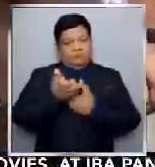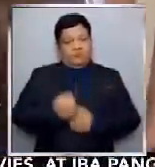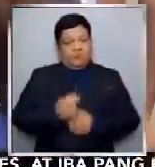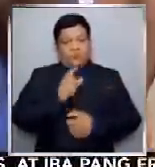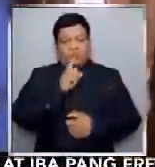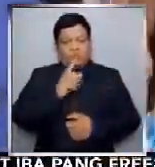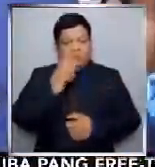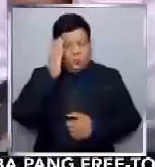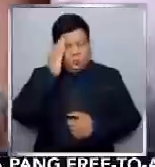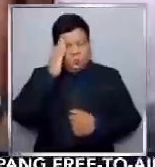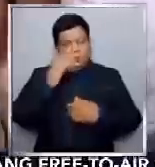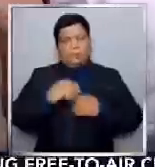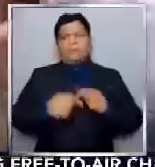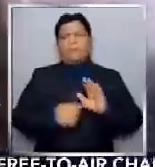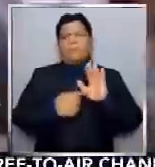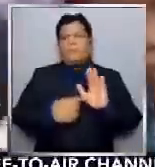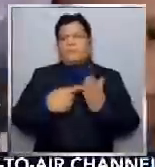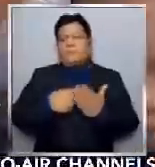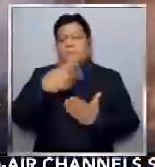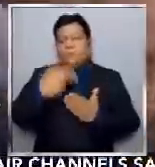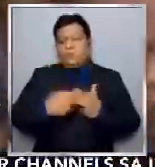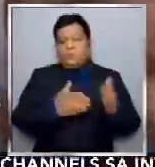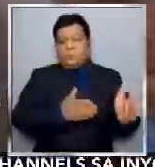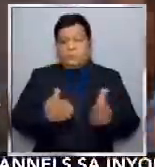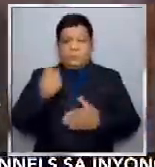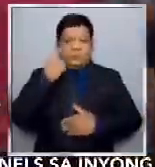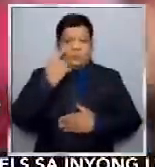plano at pangarap sa mga Pilipino.